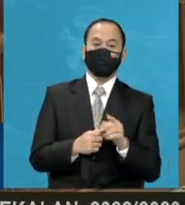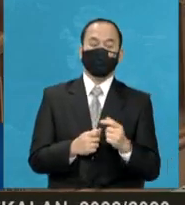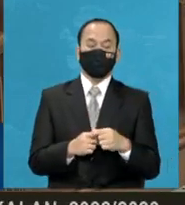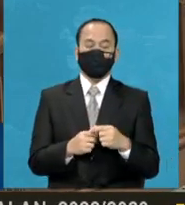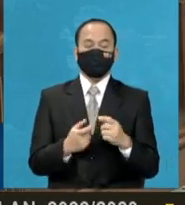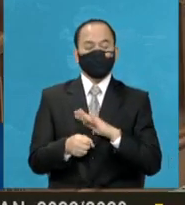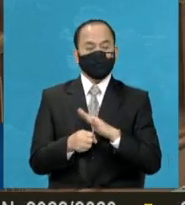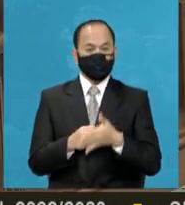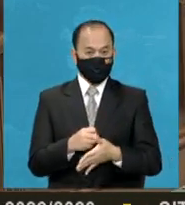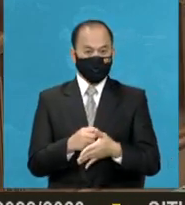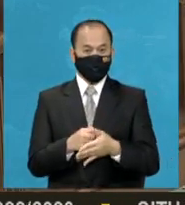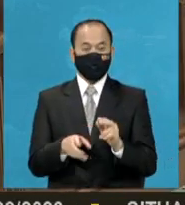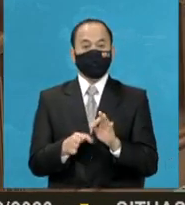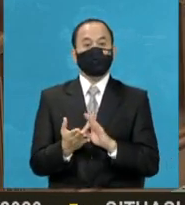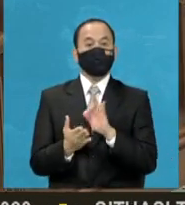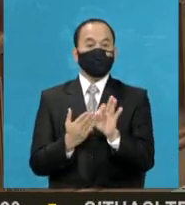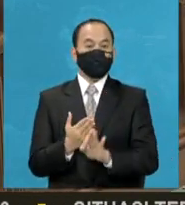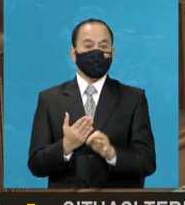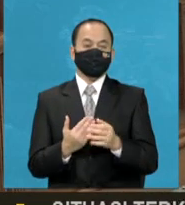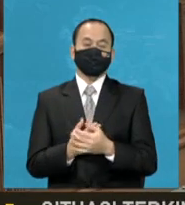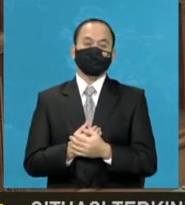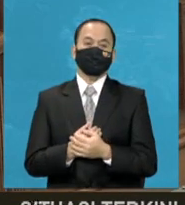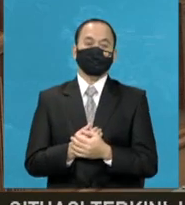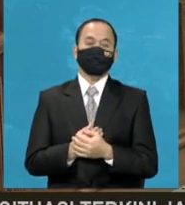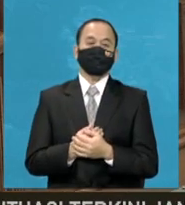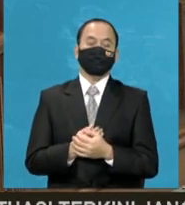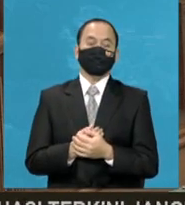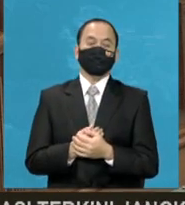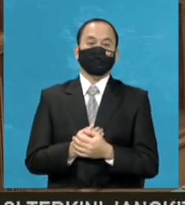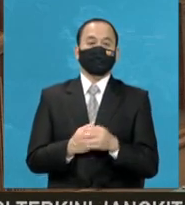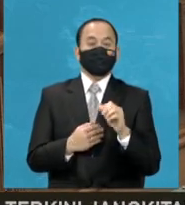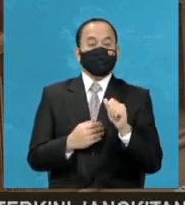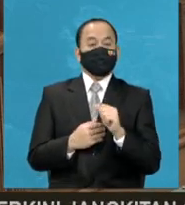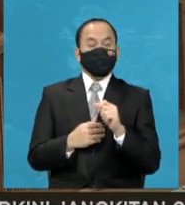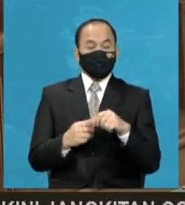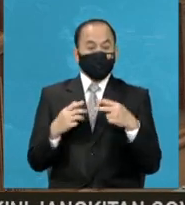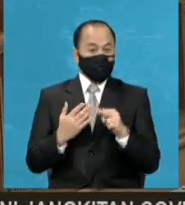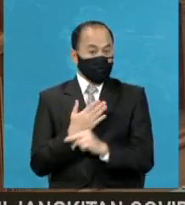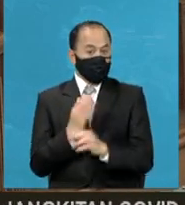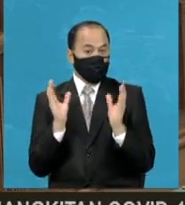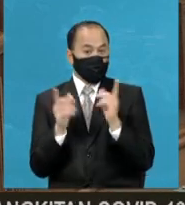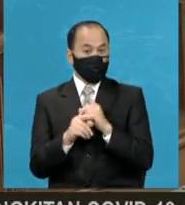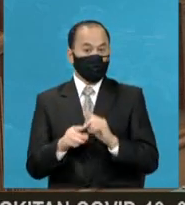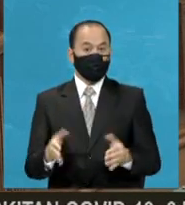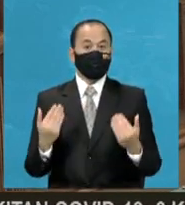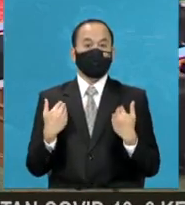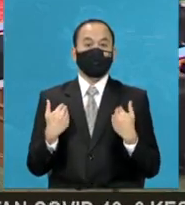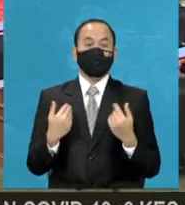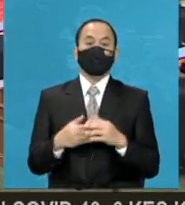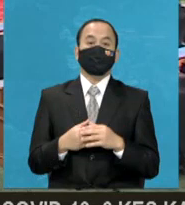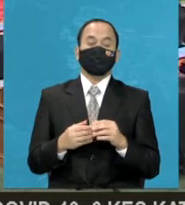penemuan kampus data Global dengan kerjasama Ebeg teknologi 9 berat di negara Brunei Darussalam nanti akan